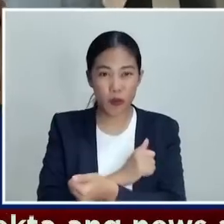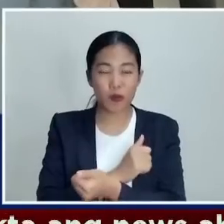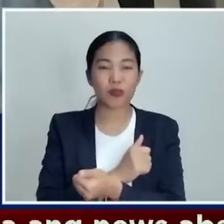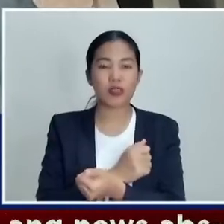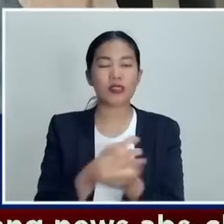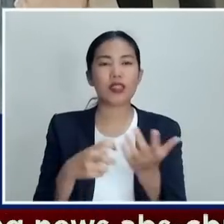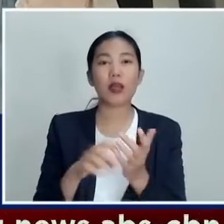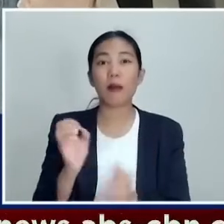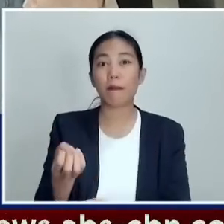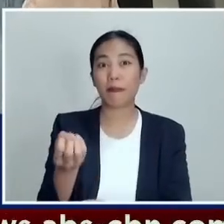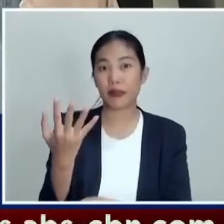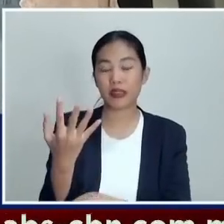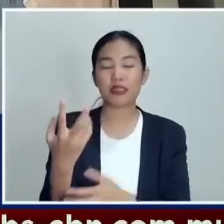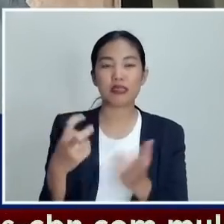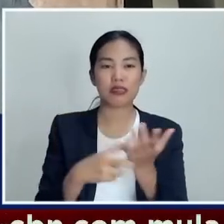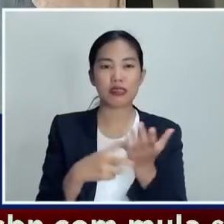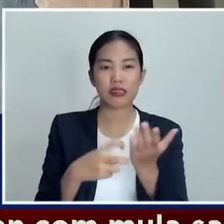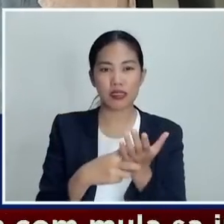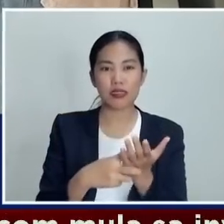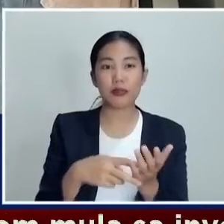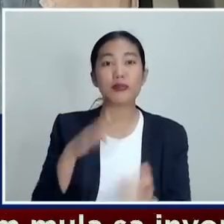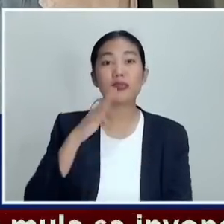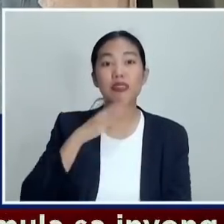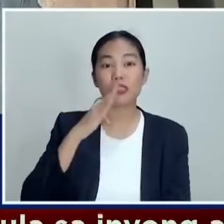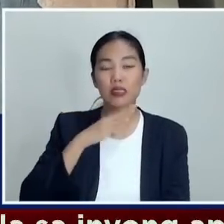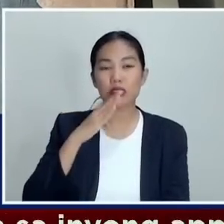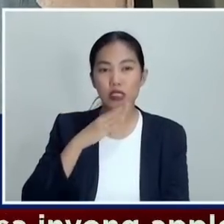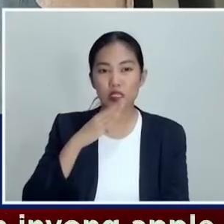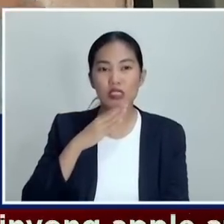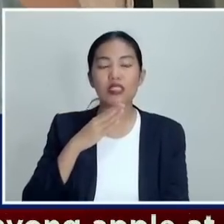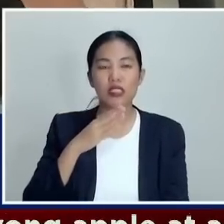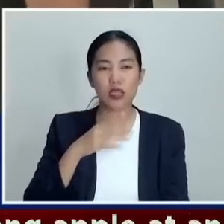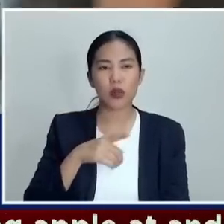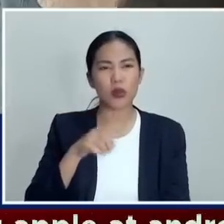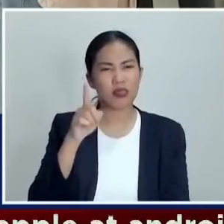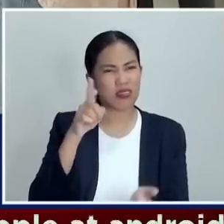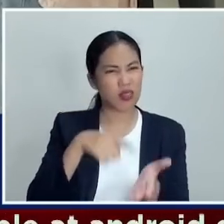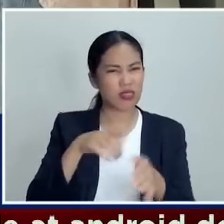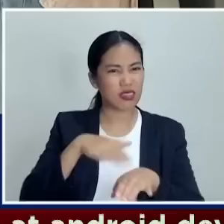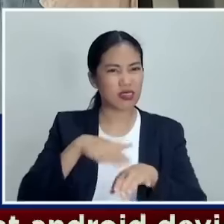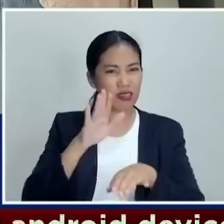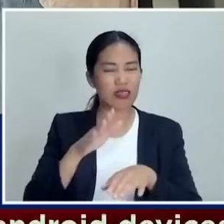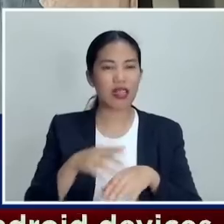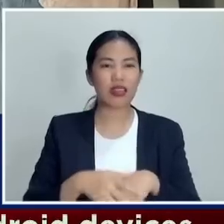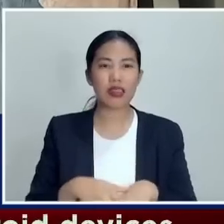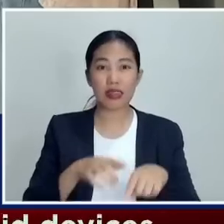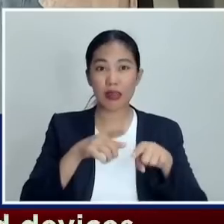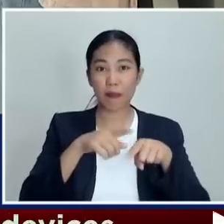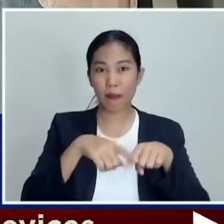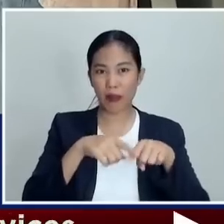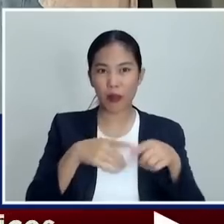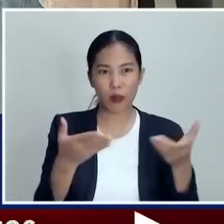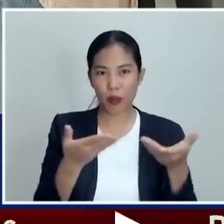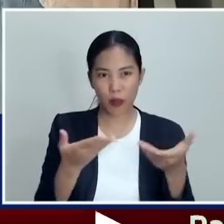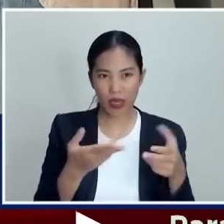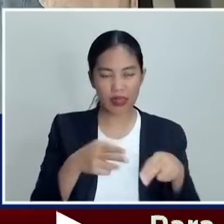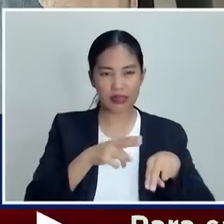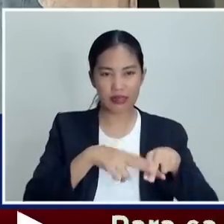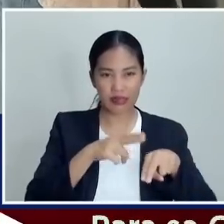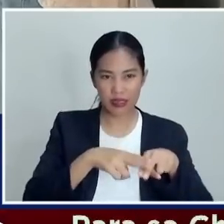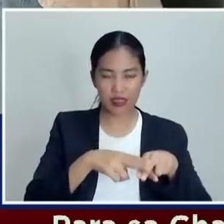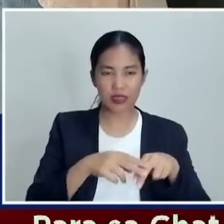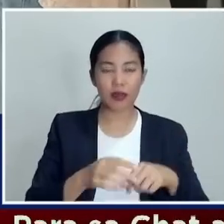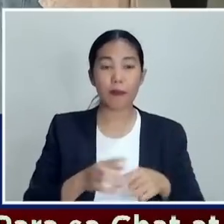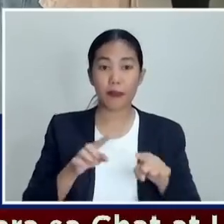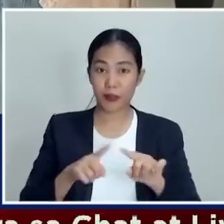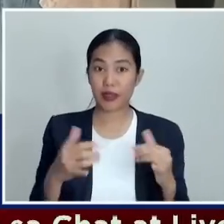Bicol, higit 1,000 pesos, depende pa yan sa upuan at doon sa target na destination. Pero sa ngayon, maluwag-luwag pa